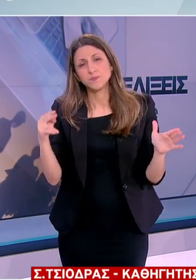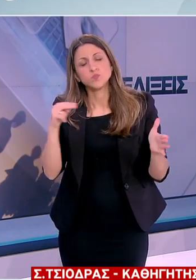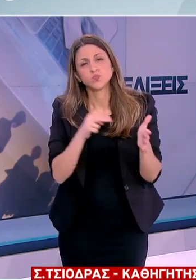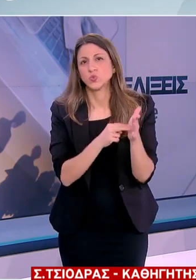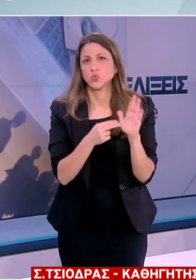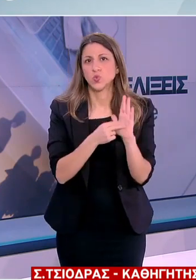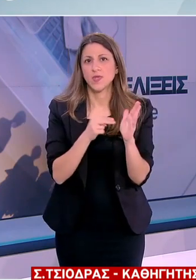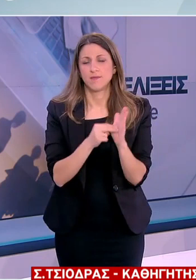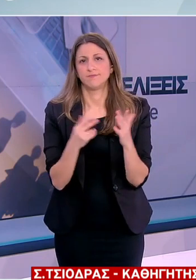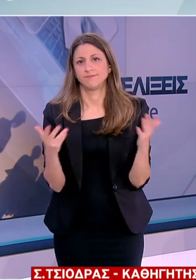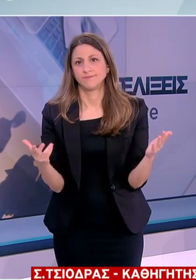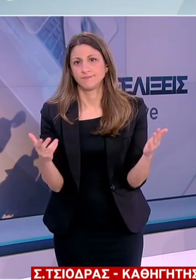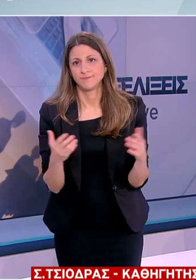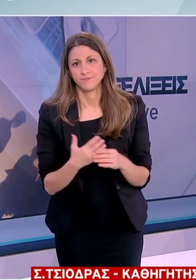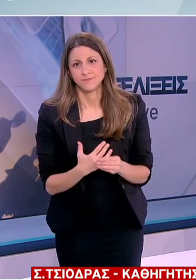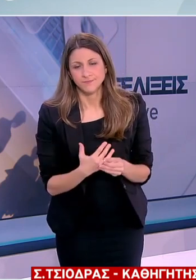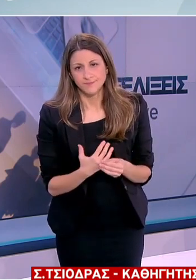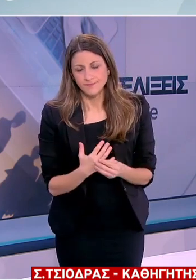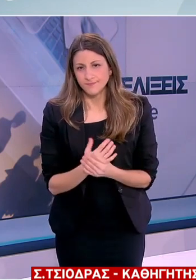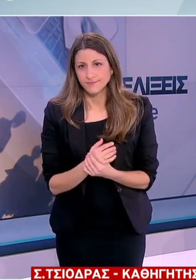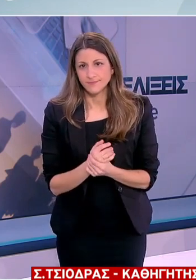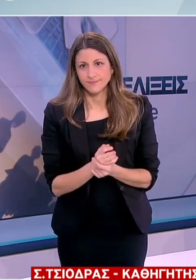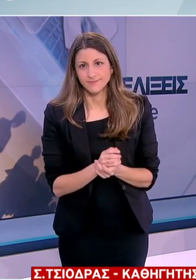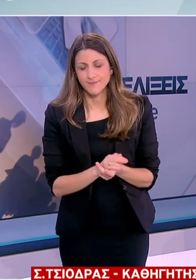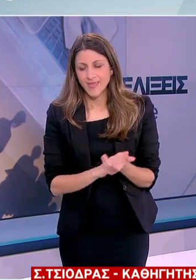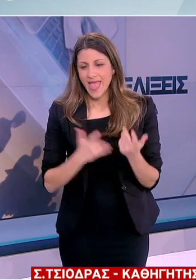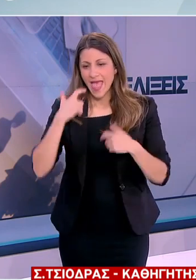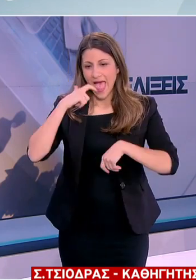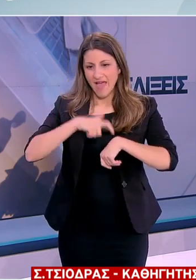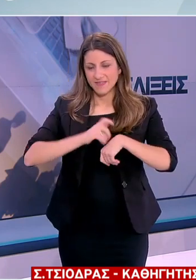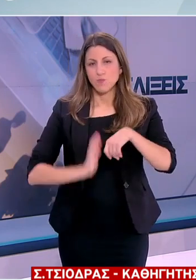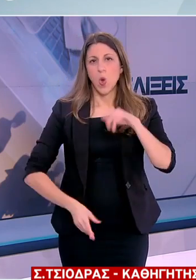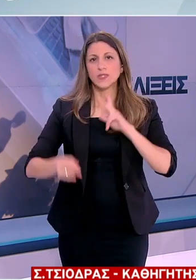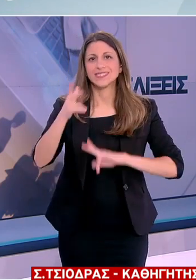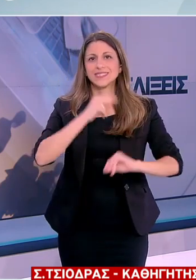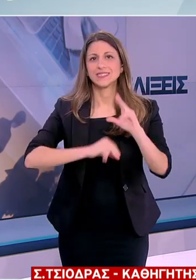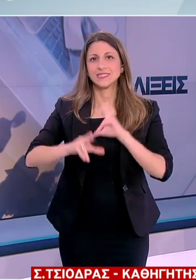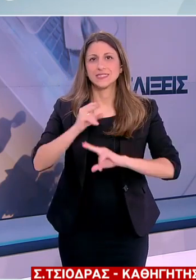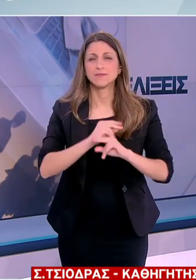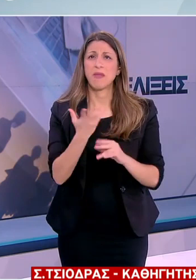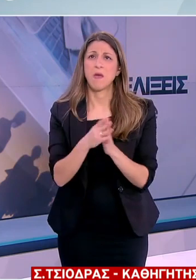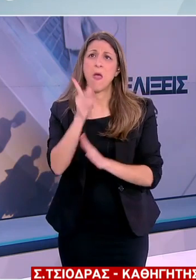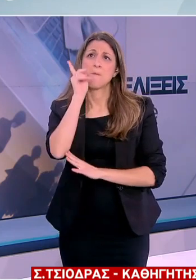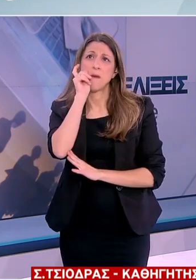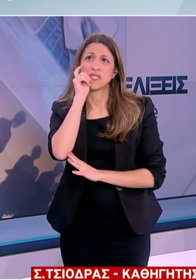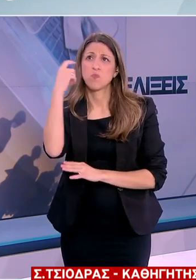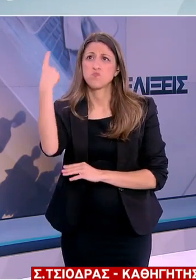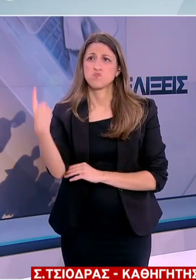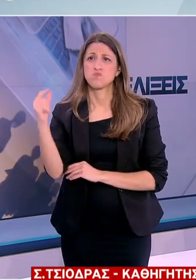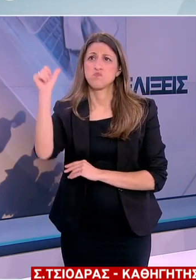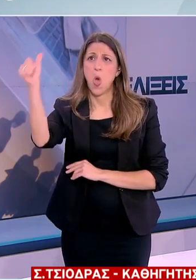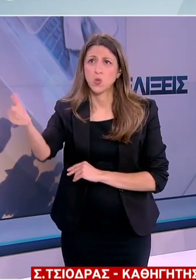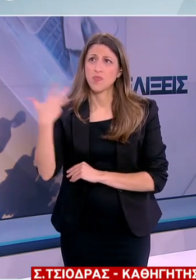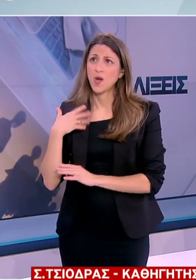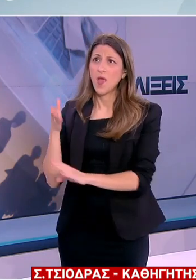προσοχή. Τώρα, δεν μπορεί να πάρει περιπτωσιολογίες και να πει ότι εγώ έχω τον πατέρα μου ο οποίος είναι μόνος του και θέλω να πάω να